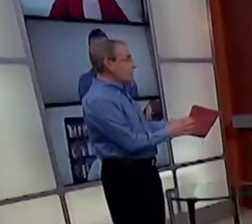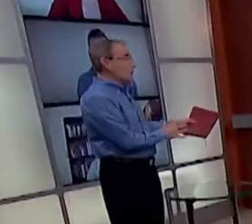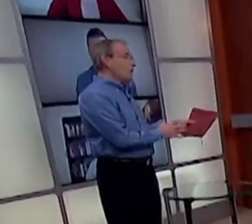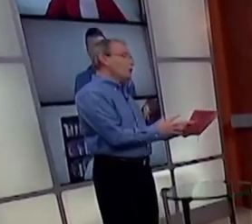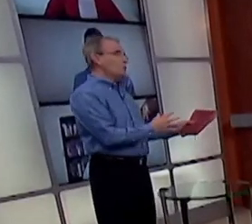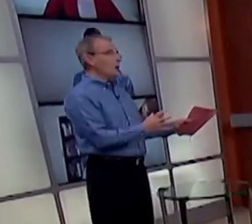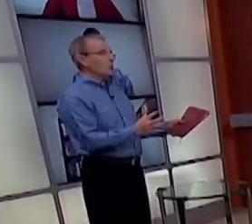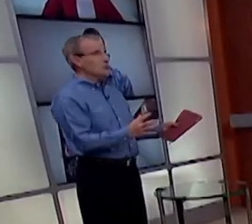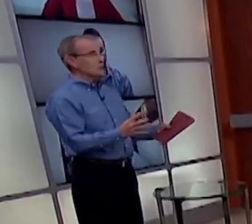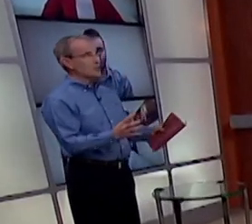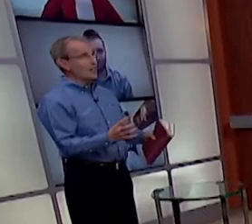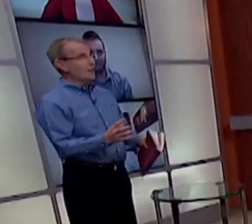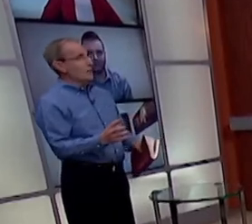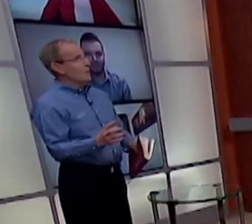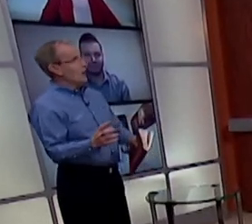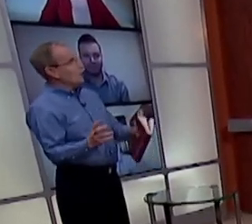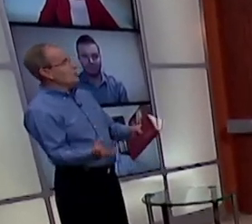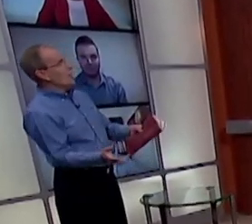każdego dnia.